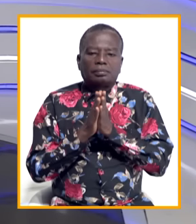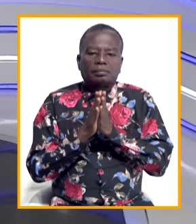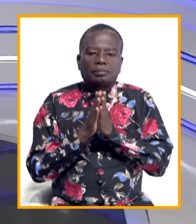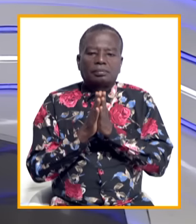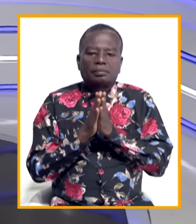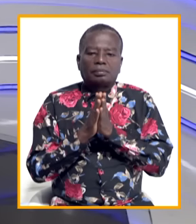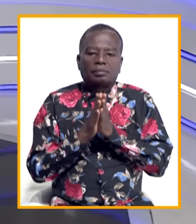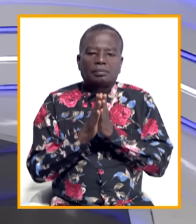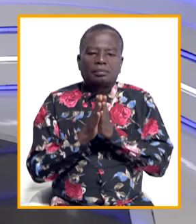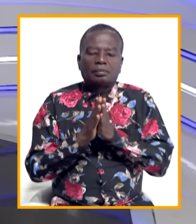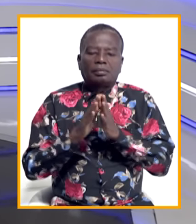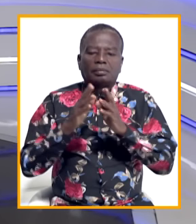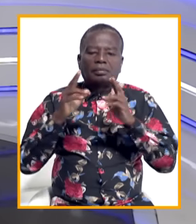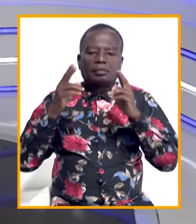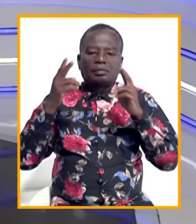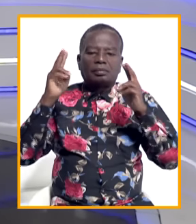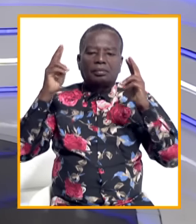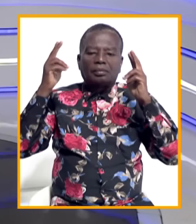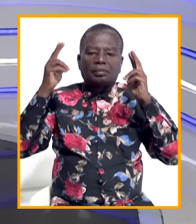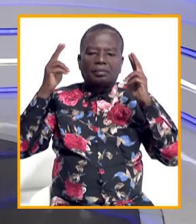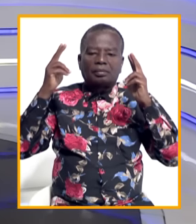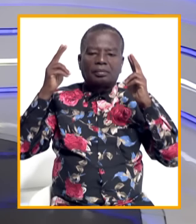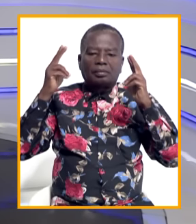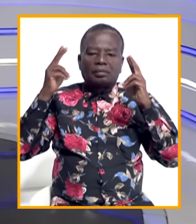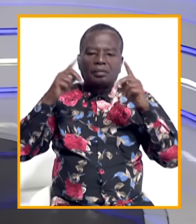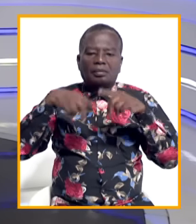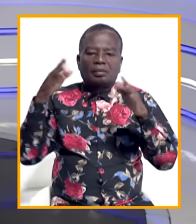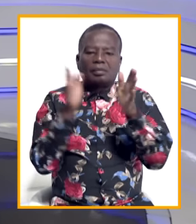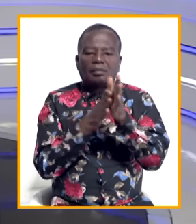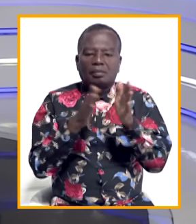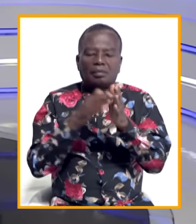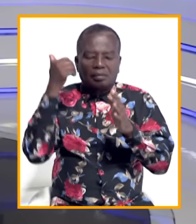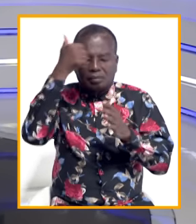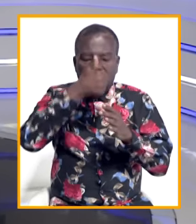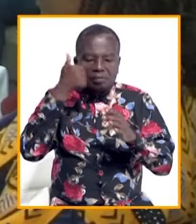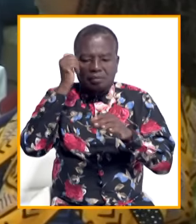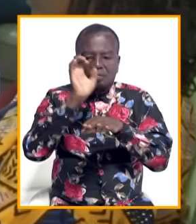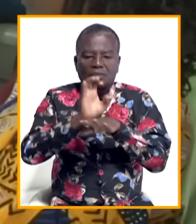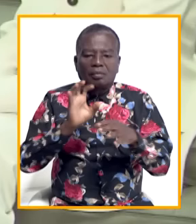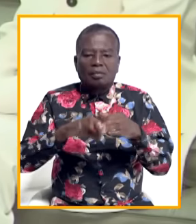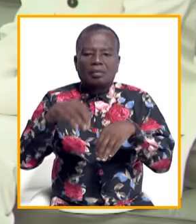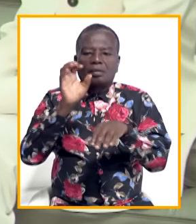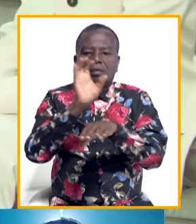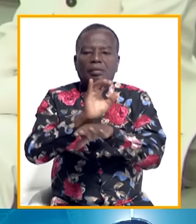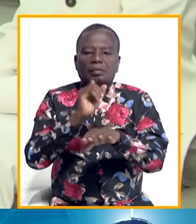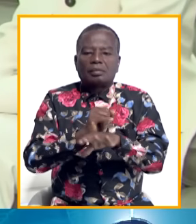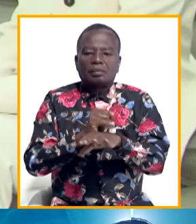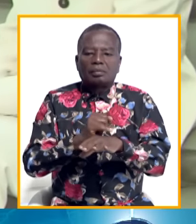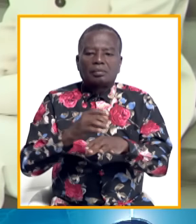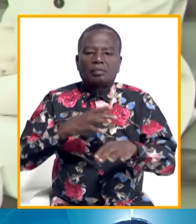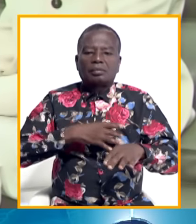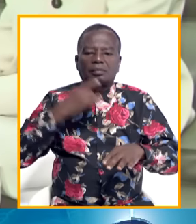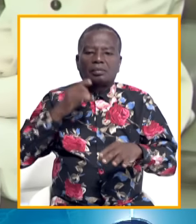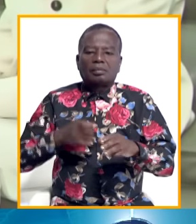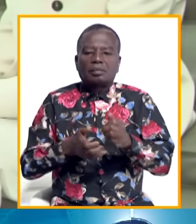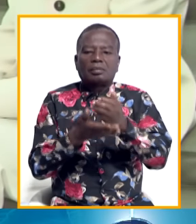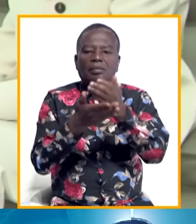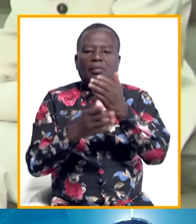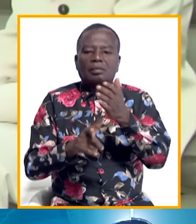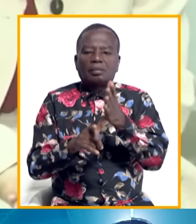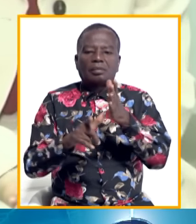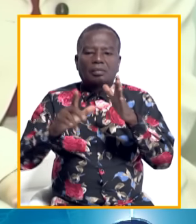Le Vietnam à l'école de la culture d'Afrique et particulièrement de la Côte d'Ivoire, une délégation conduite par la